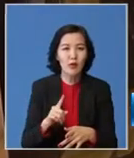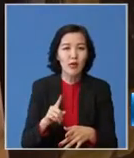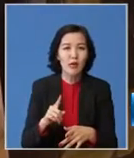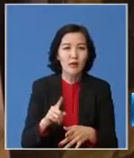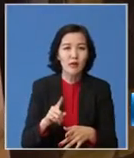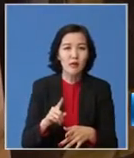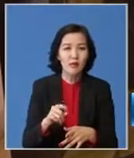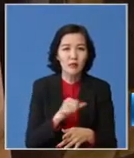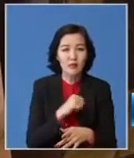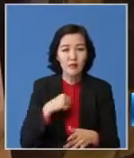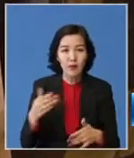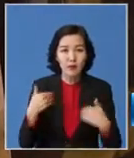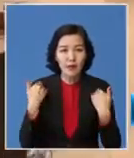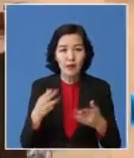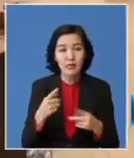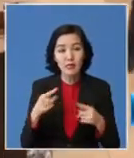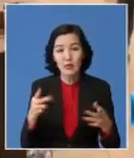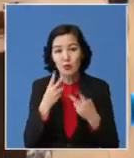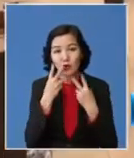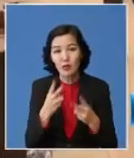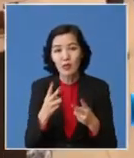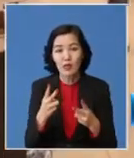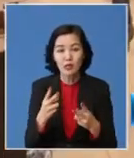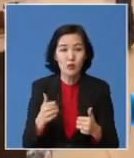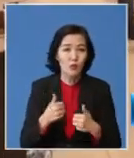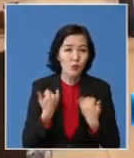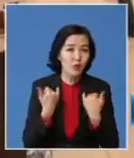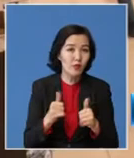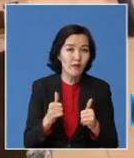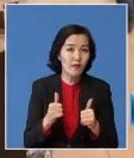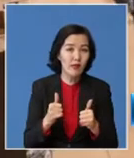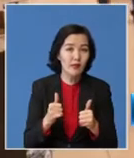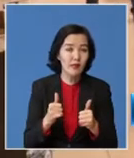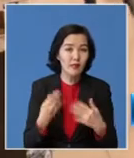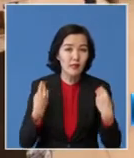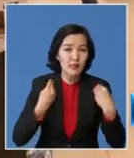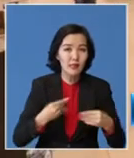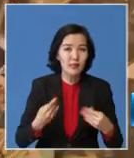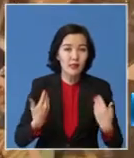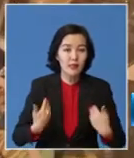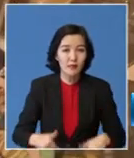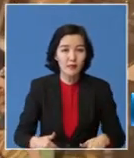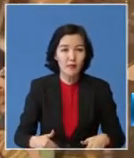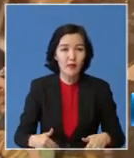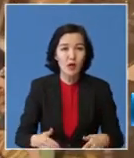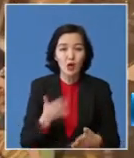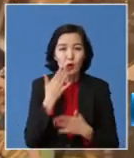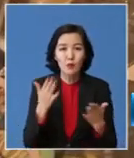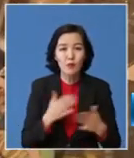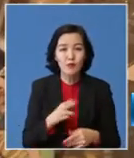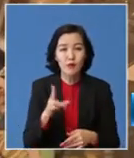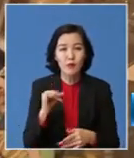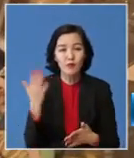на других посмотреть. Каждый стремился удивить окружающих нарядом, созданным по мотивам любимого комикса или